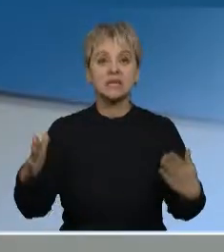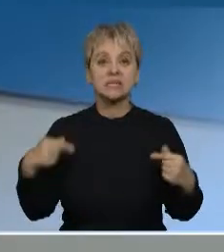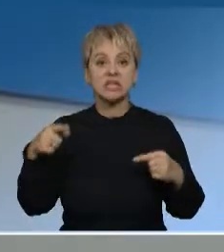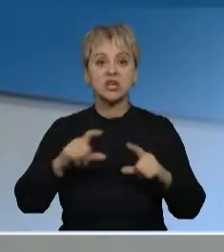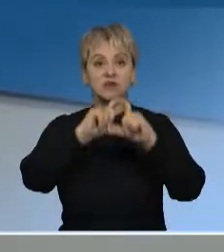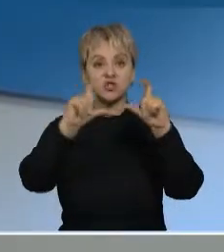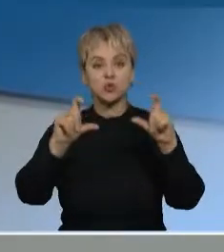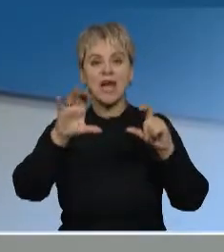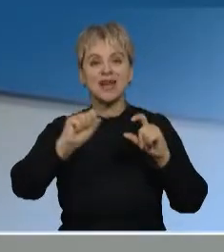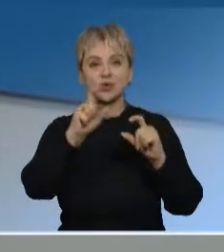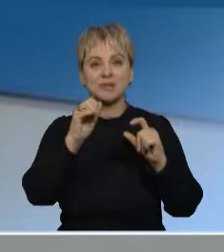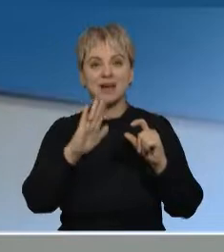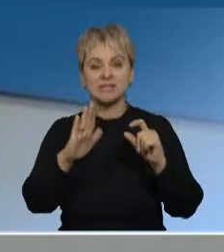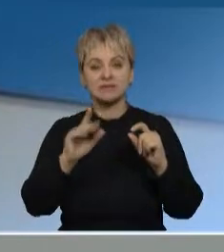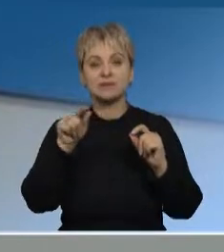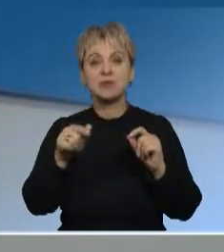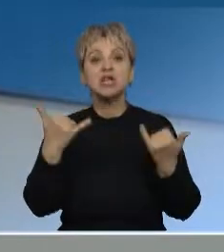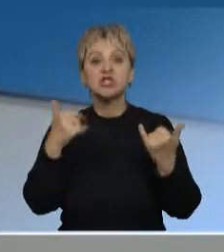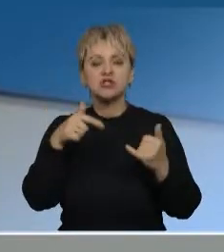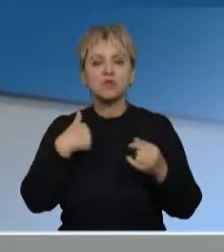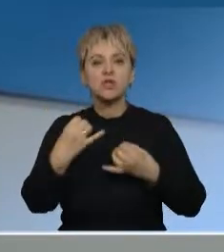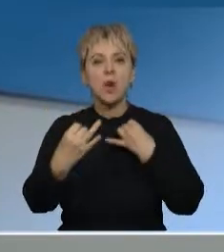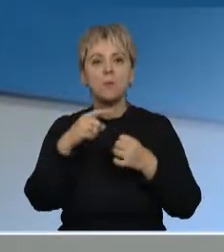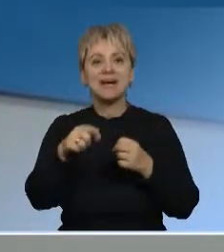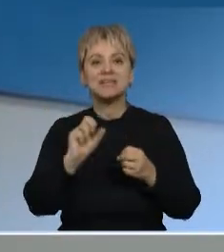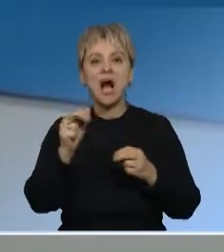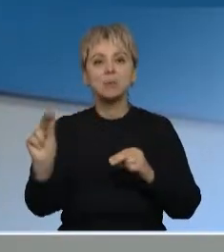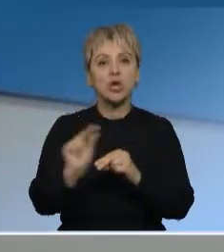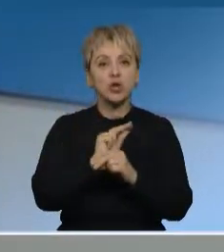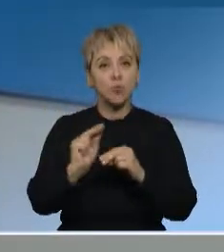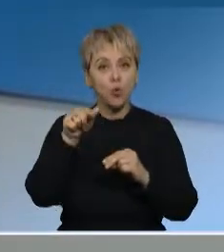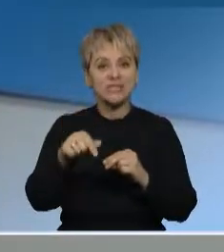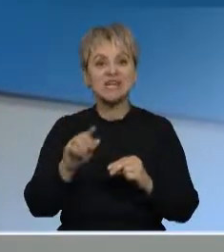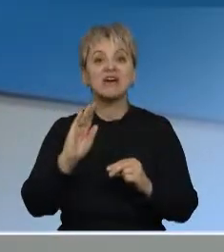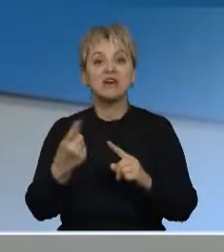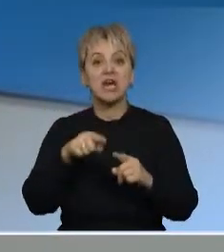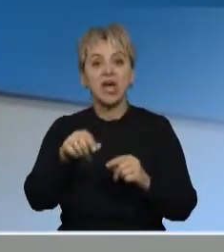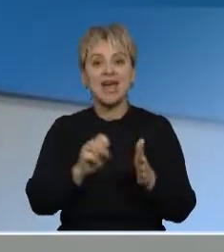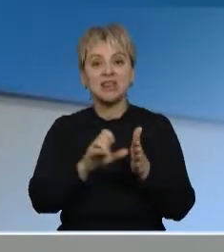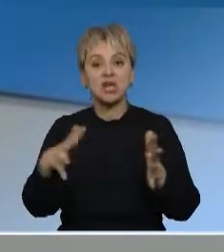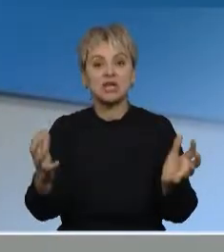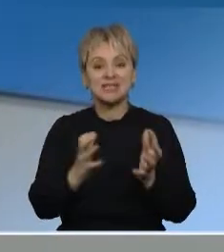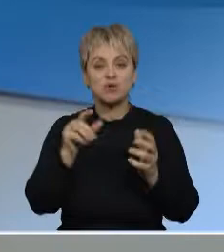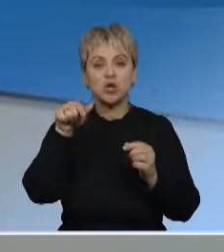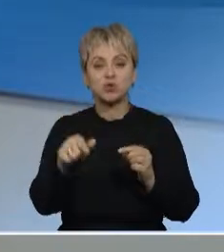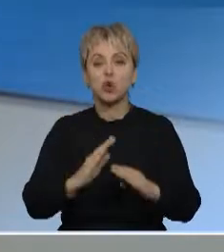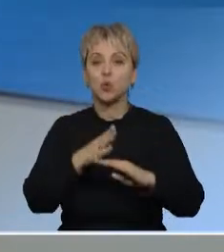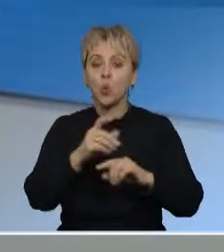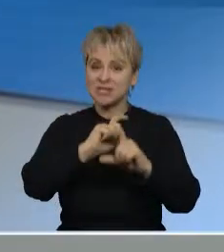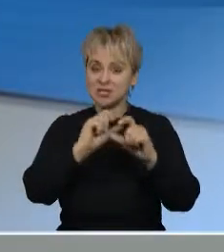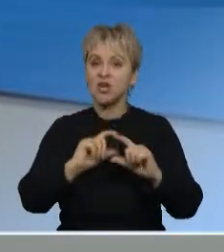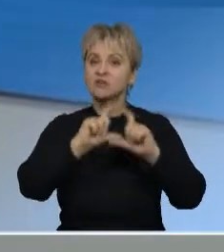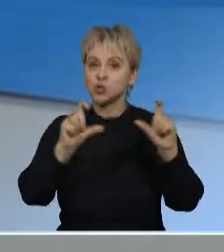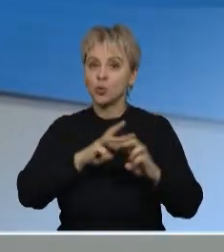Здравствуйте, в студии Артем Тарасов. Сегодня мы поговорим о капитальном ремонте, в частности, об энергосбережении. Гость студии